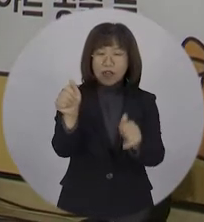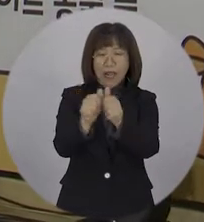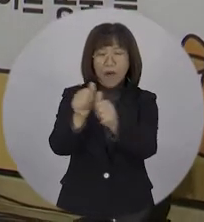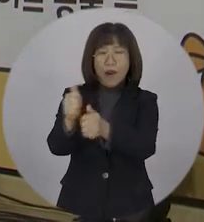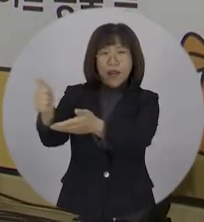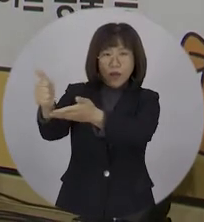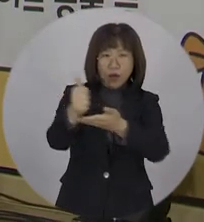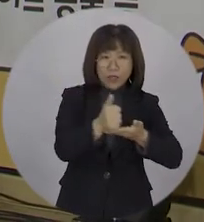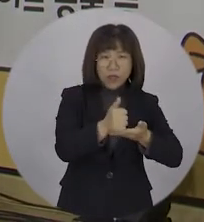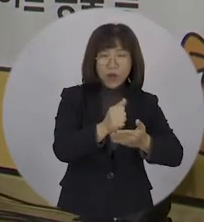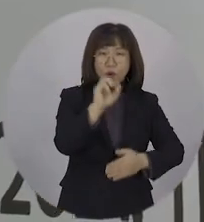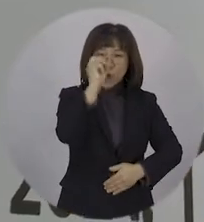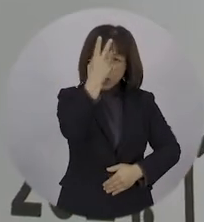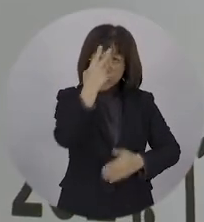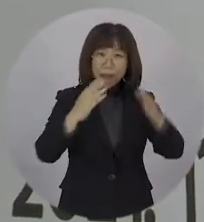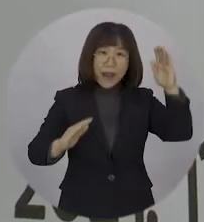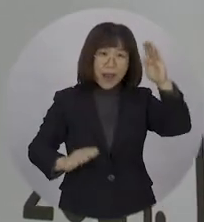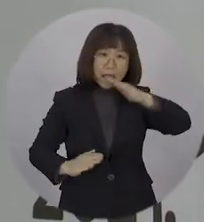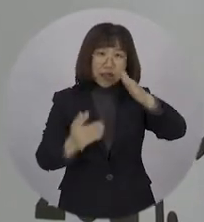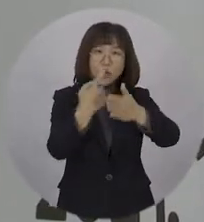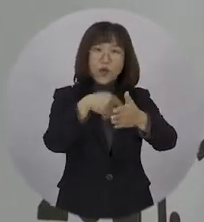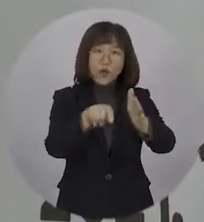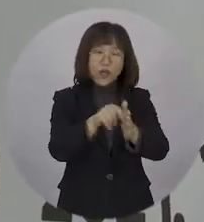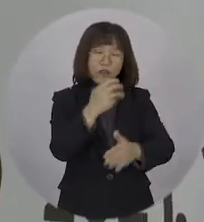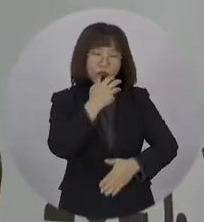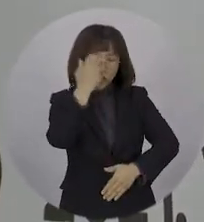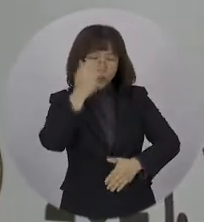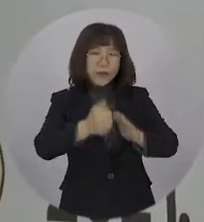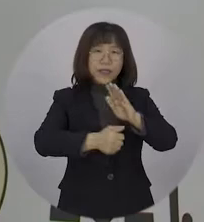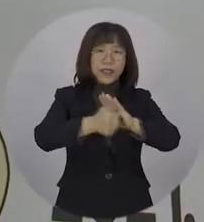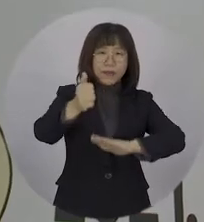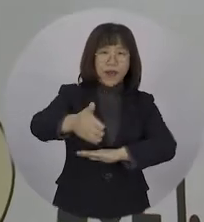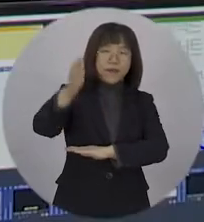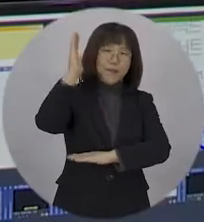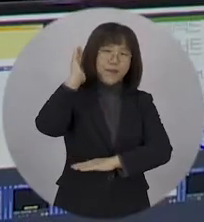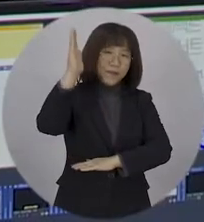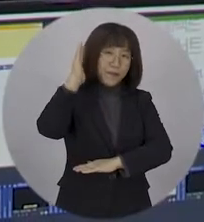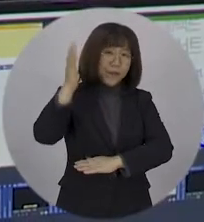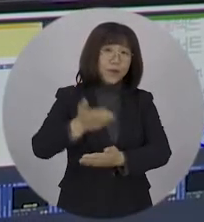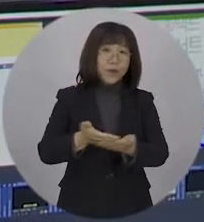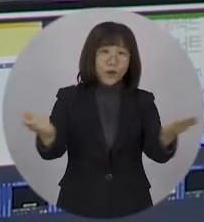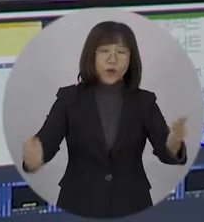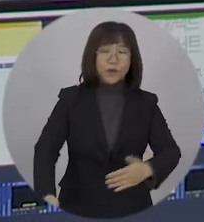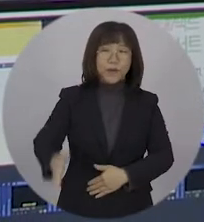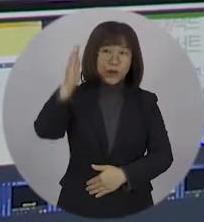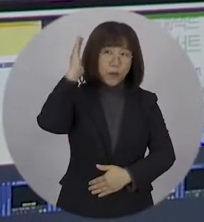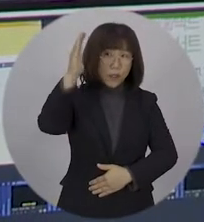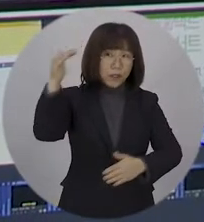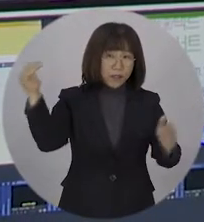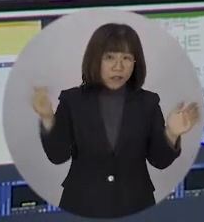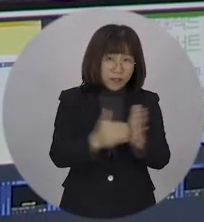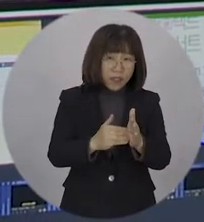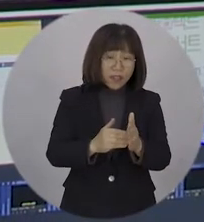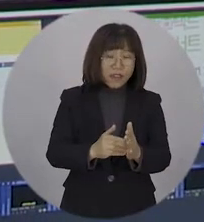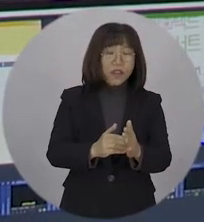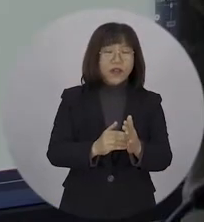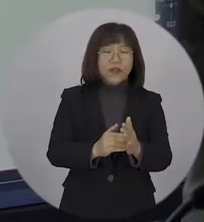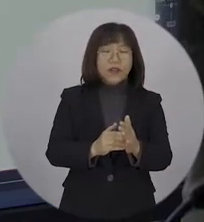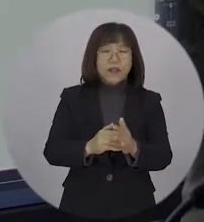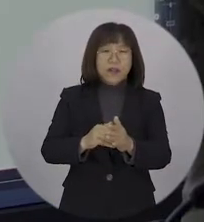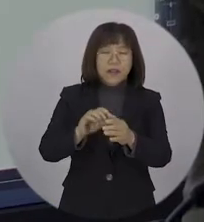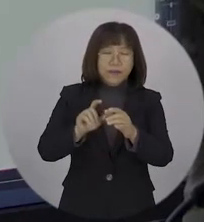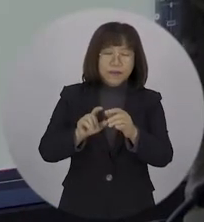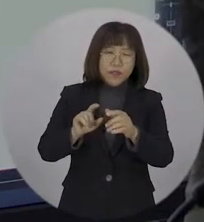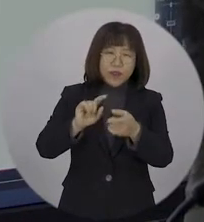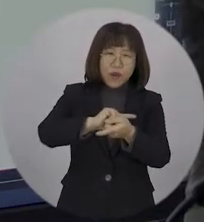남아 고 3 청소년들에게 꿈과 희망의 메시지를 전했습니다 강연 후에는 실시간 댓글을 통해